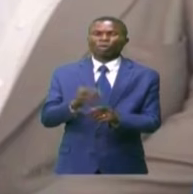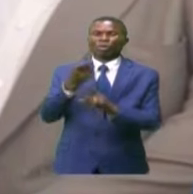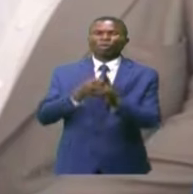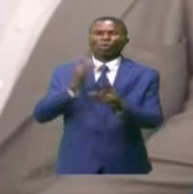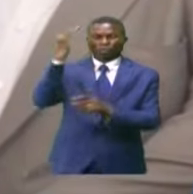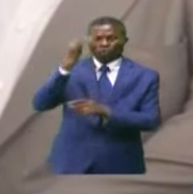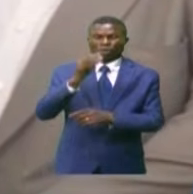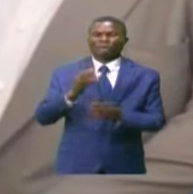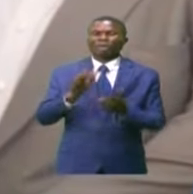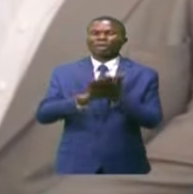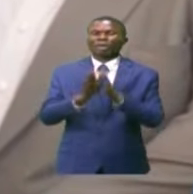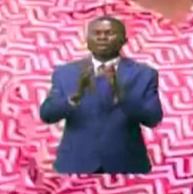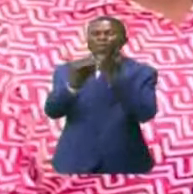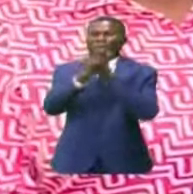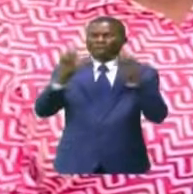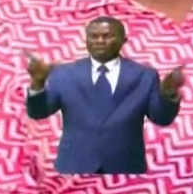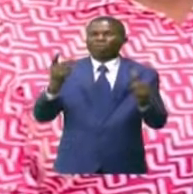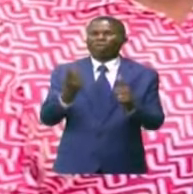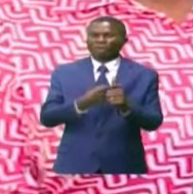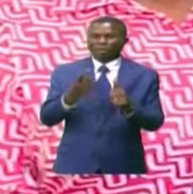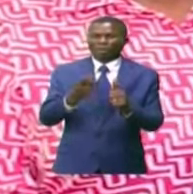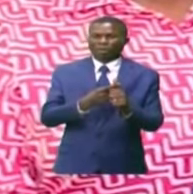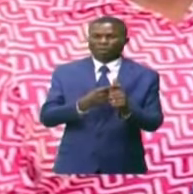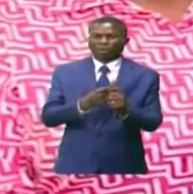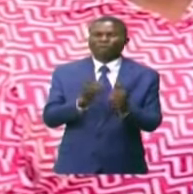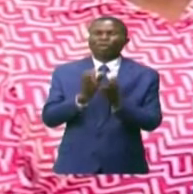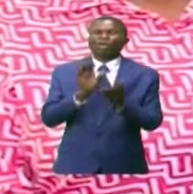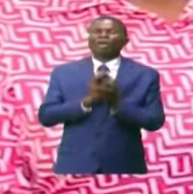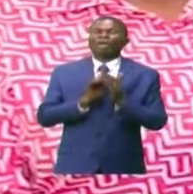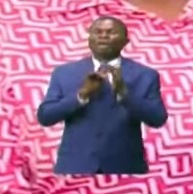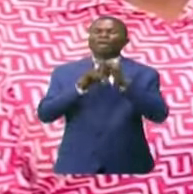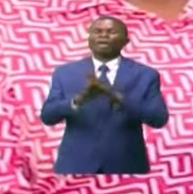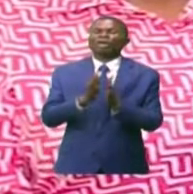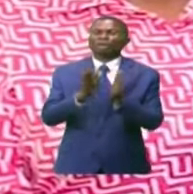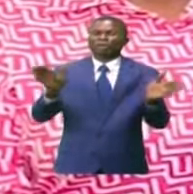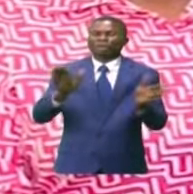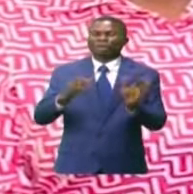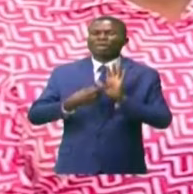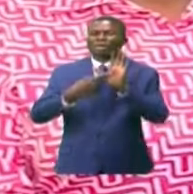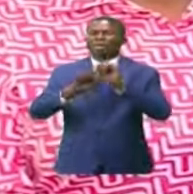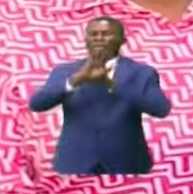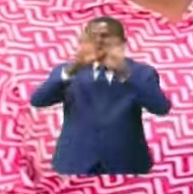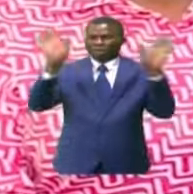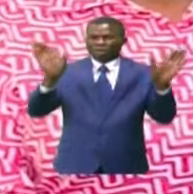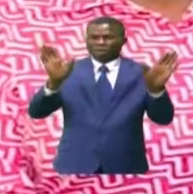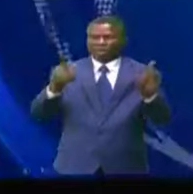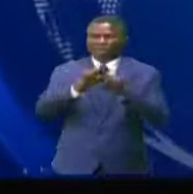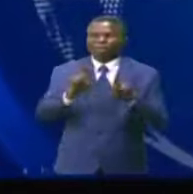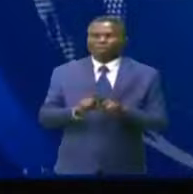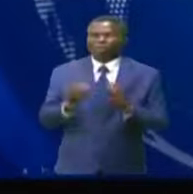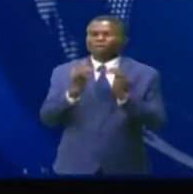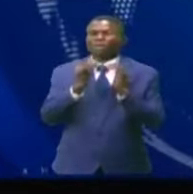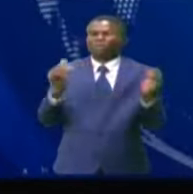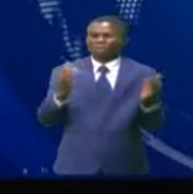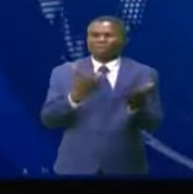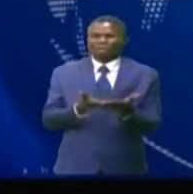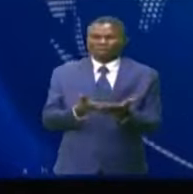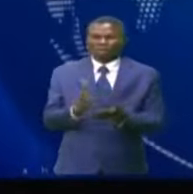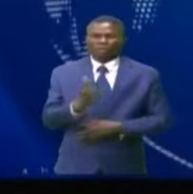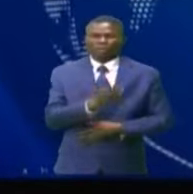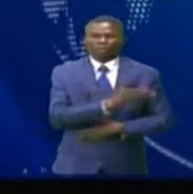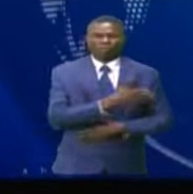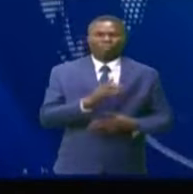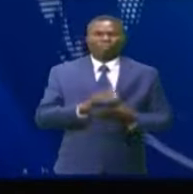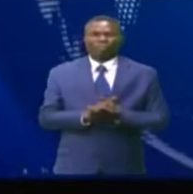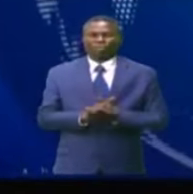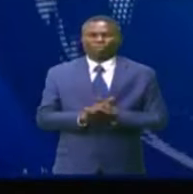seront libres d'abord, inclusives, transparentes et apaisées. Il y